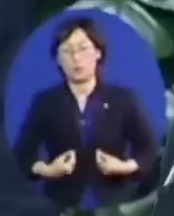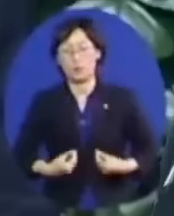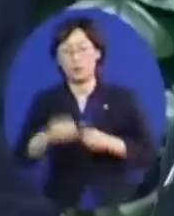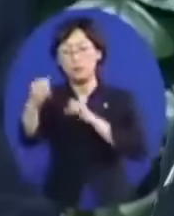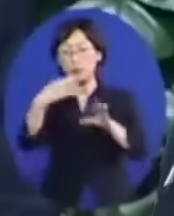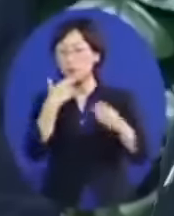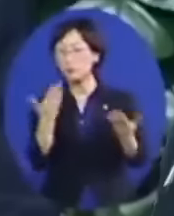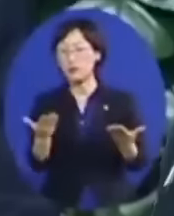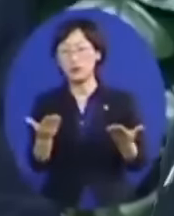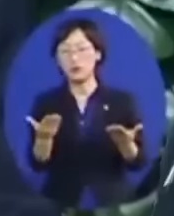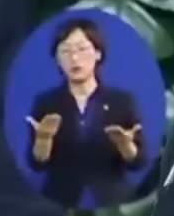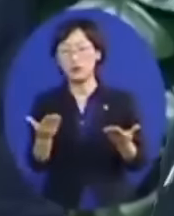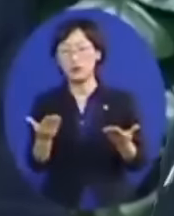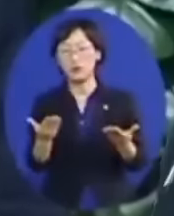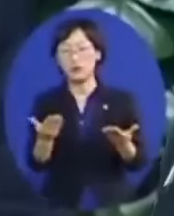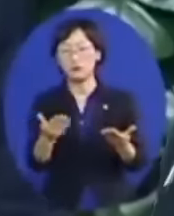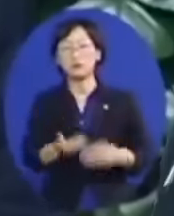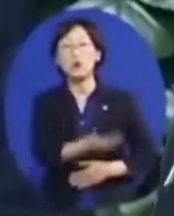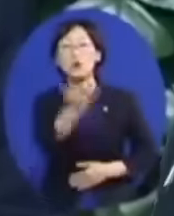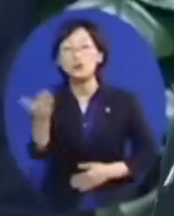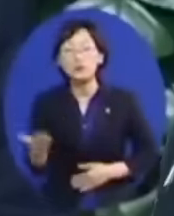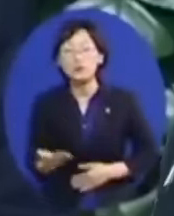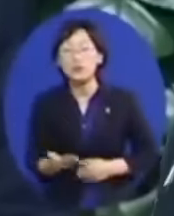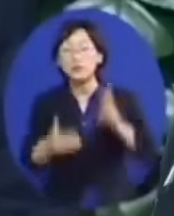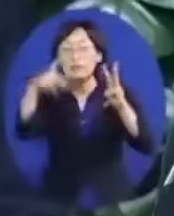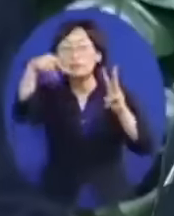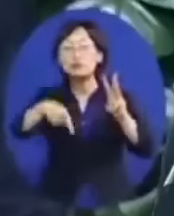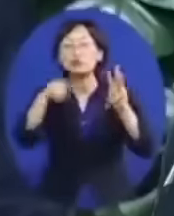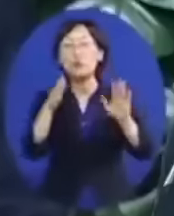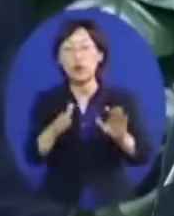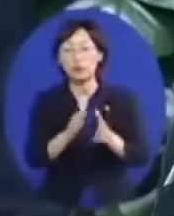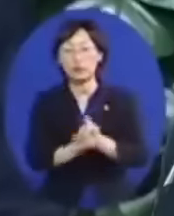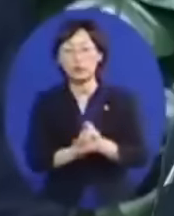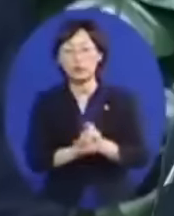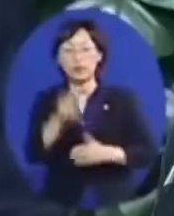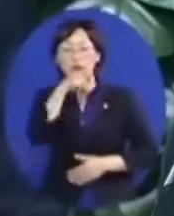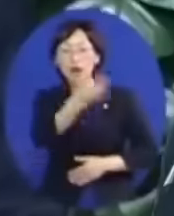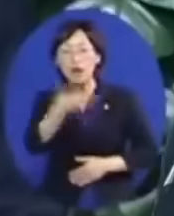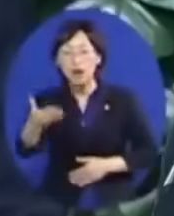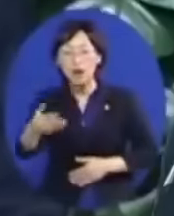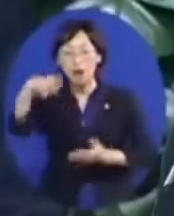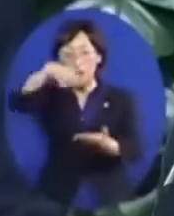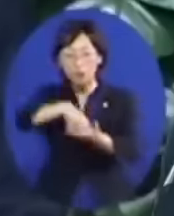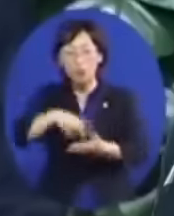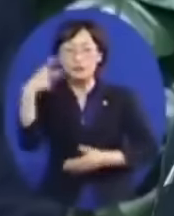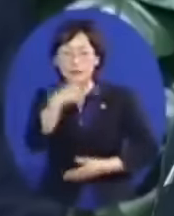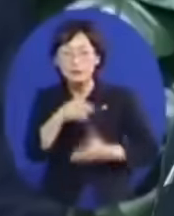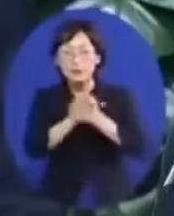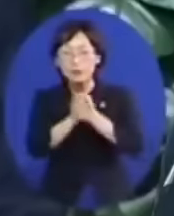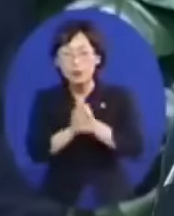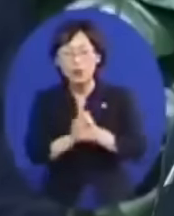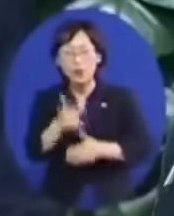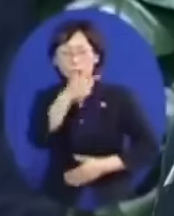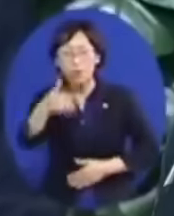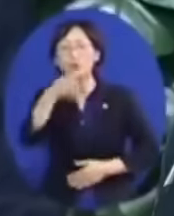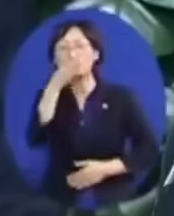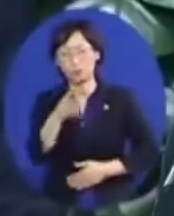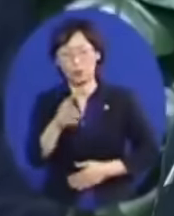응답이 없습니다. 여러분, 3주간 동안 강가에 엎드려가지고서 절식을 하며 기도한다는 것도